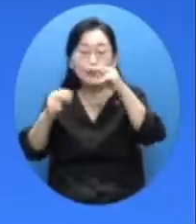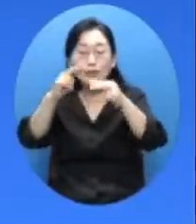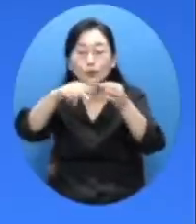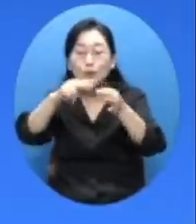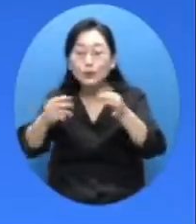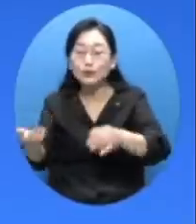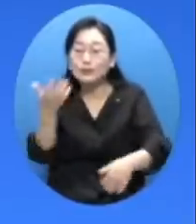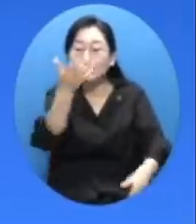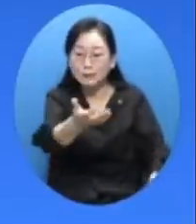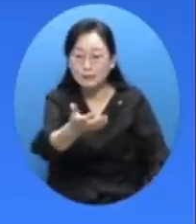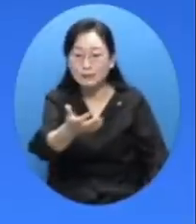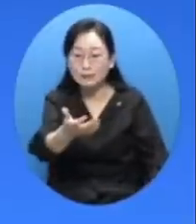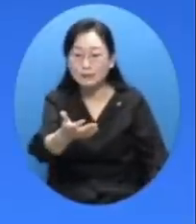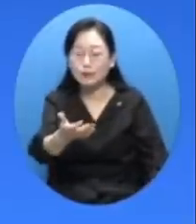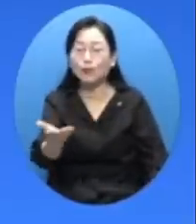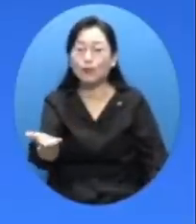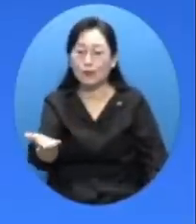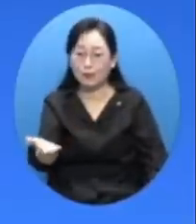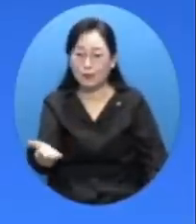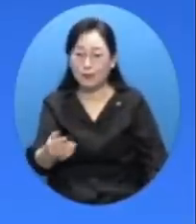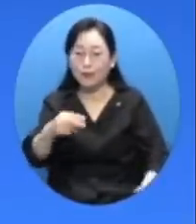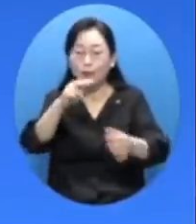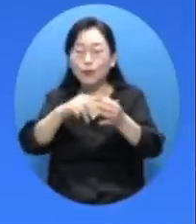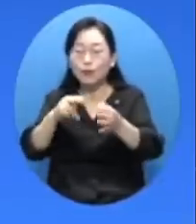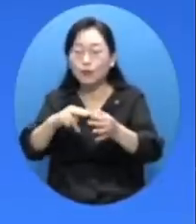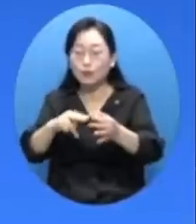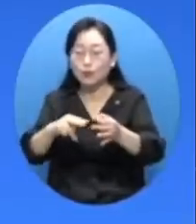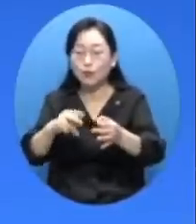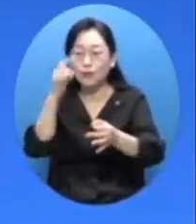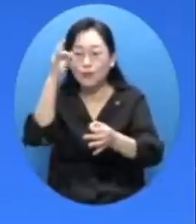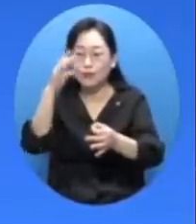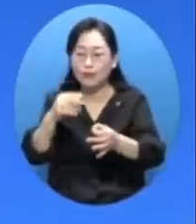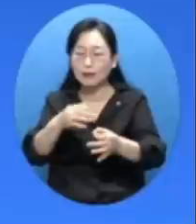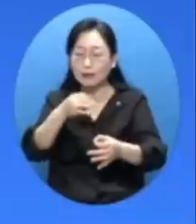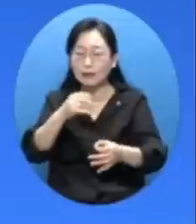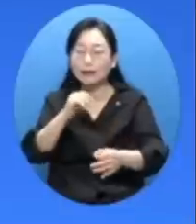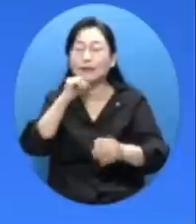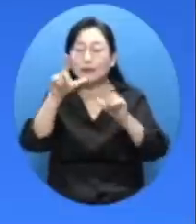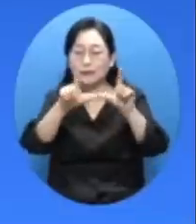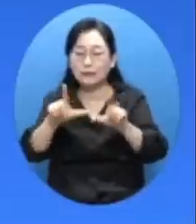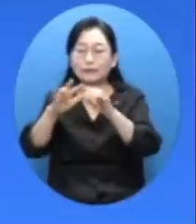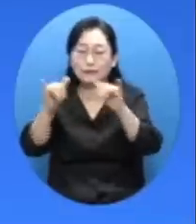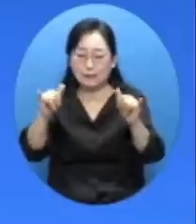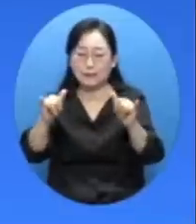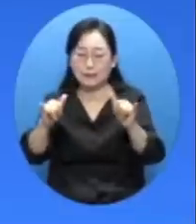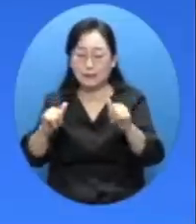여기는 성도는 대부분 다 힘들고 어렵게 사는 분들이기 때문에 90% 이상이 다